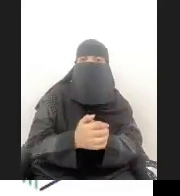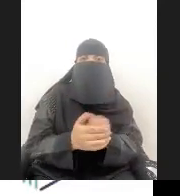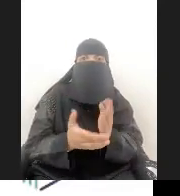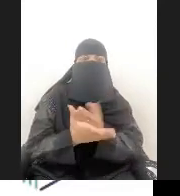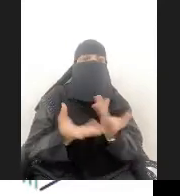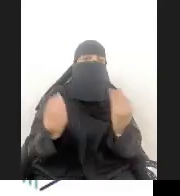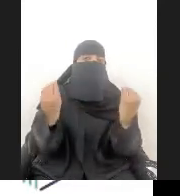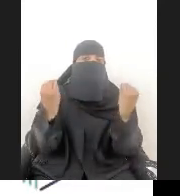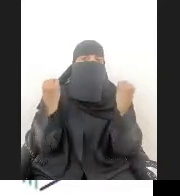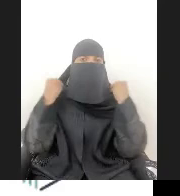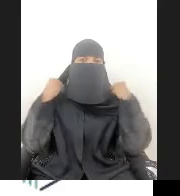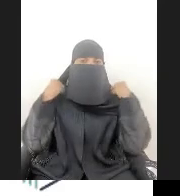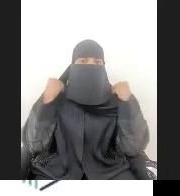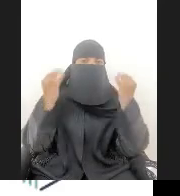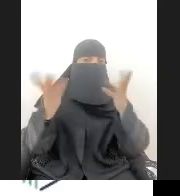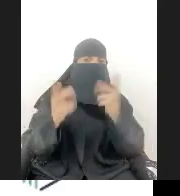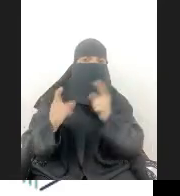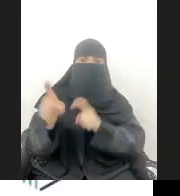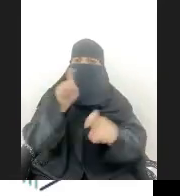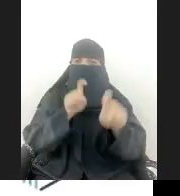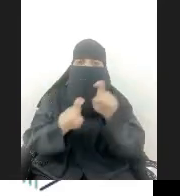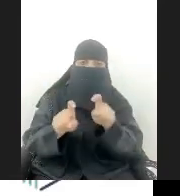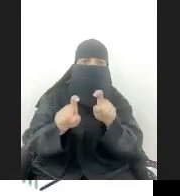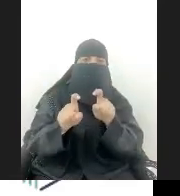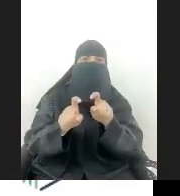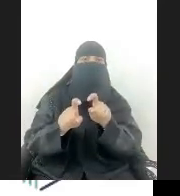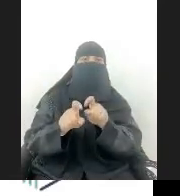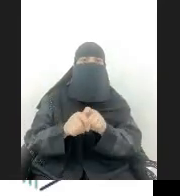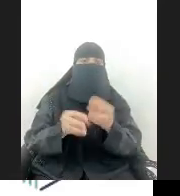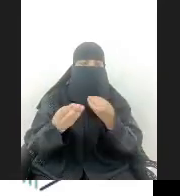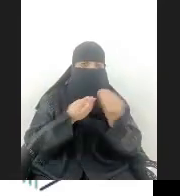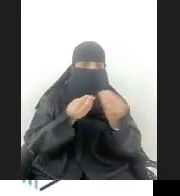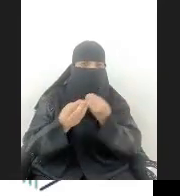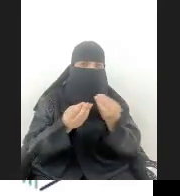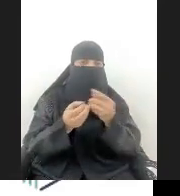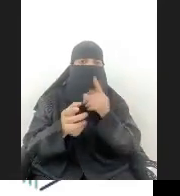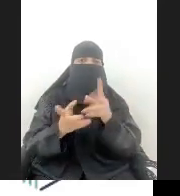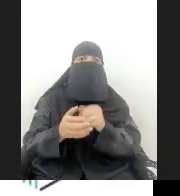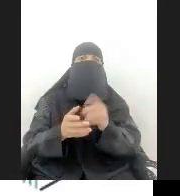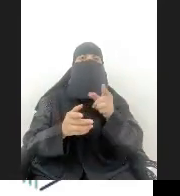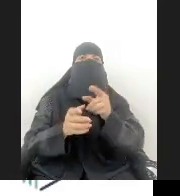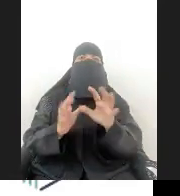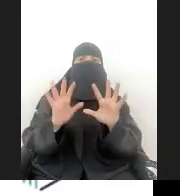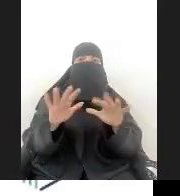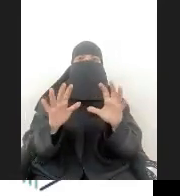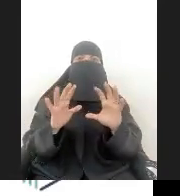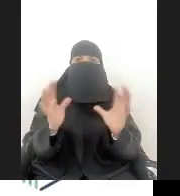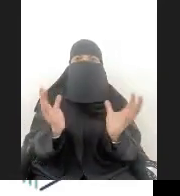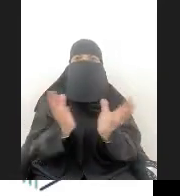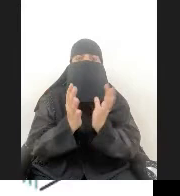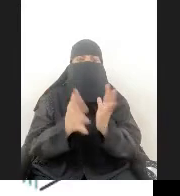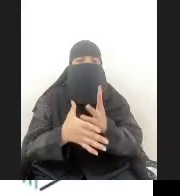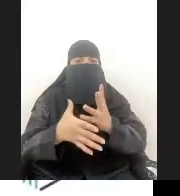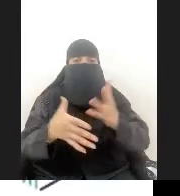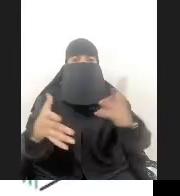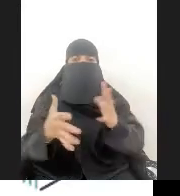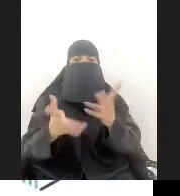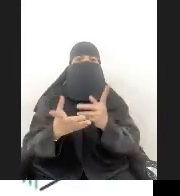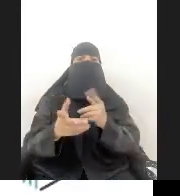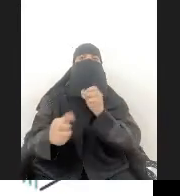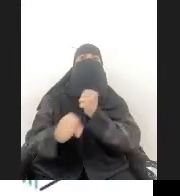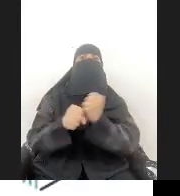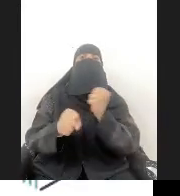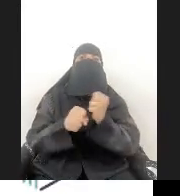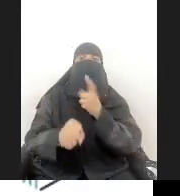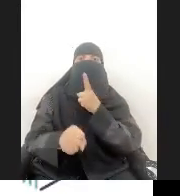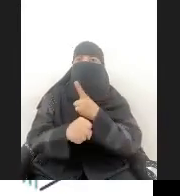الدور الأنشطة والتي تحتل جزء كبير جدا من جهد وعمل المصمم التعليمي أو المعلم. هنا نصمم